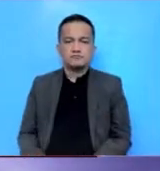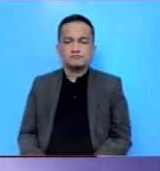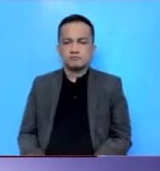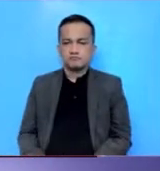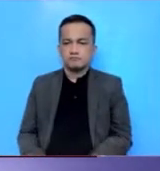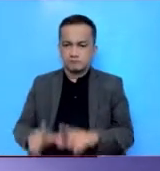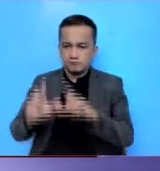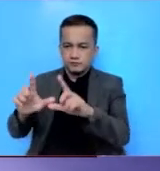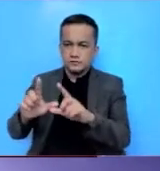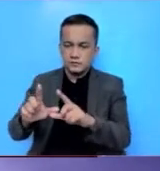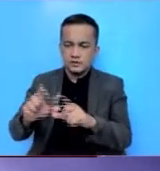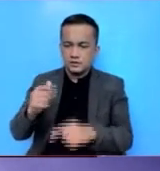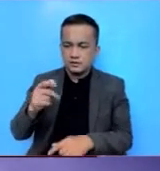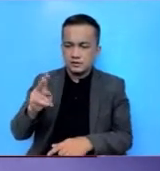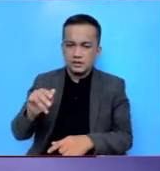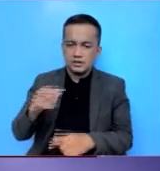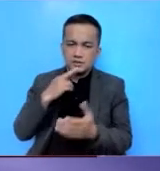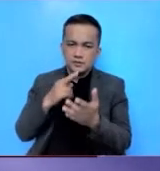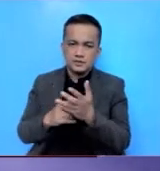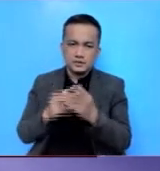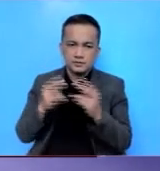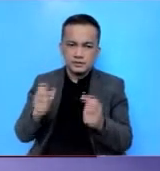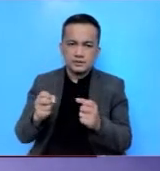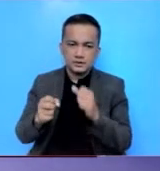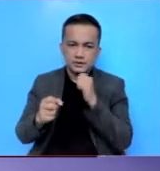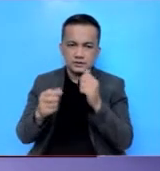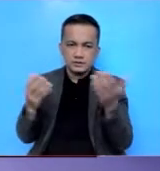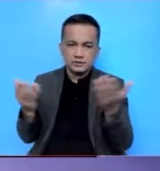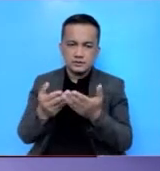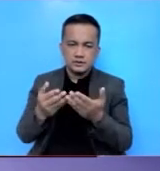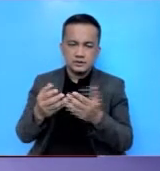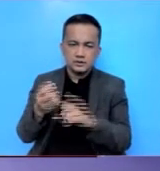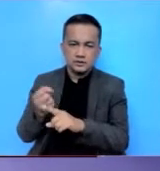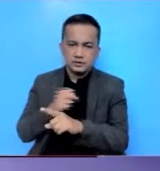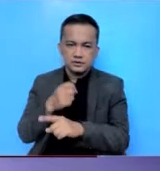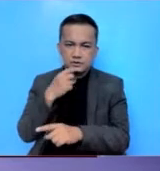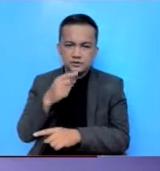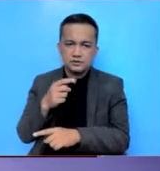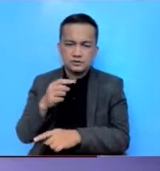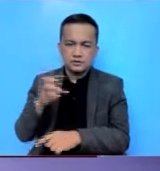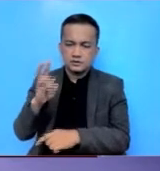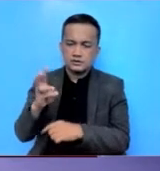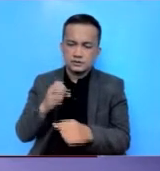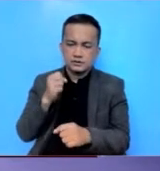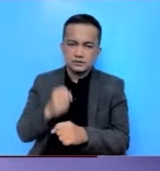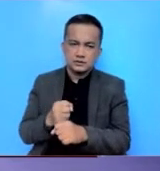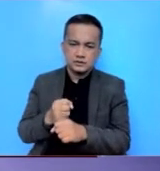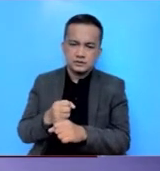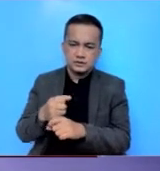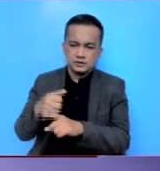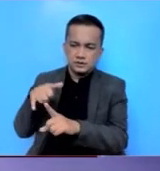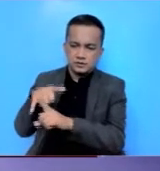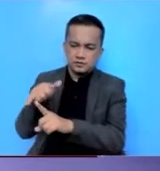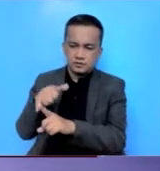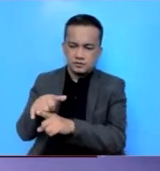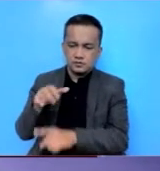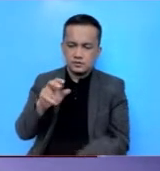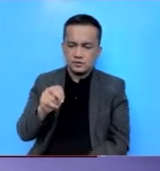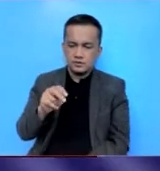ang reporter na nagbalita at ang hindi nagpakilalang source na nagsabing 6 na taon siyang binuli ni Nam